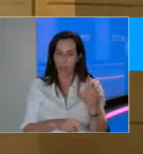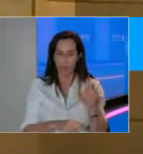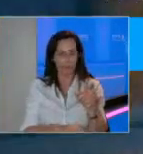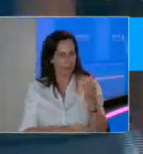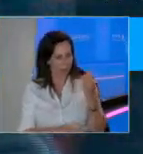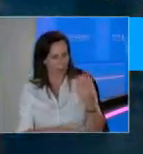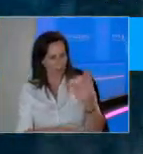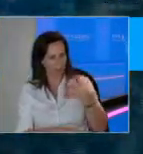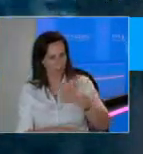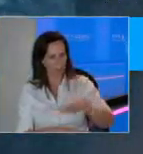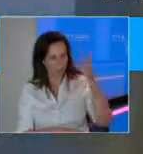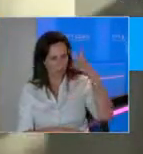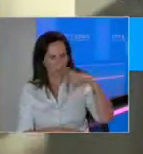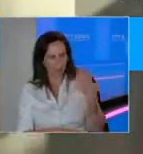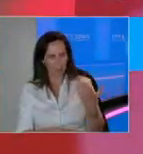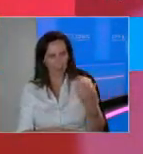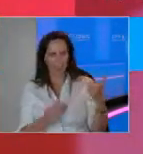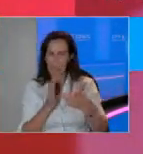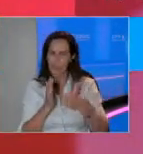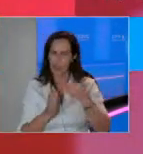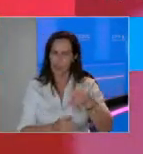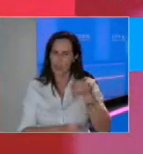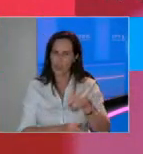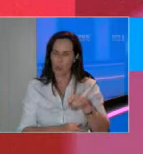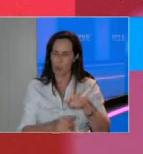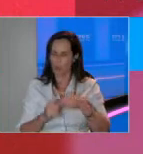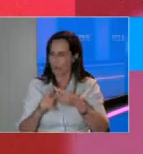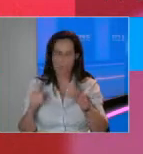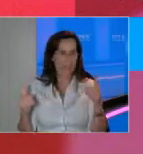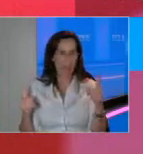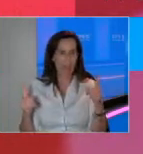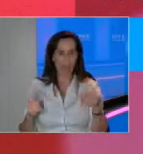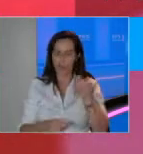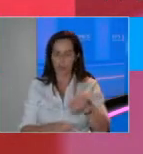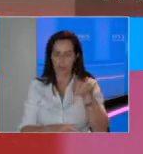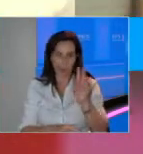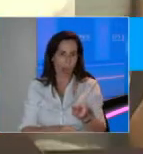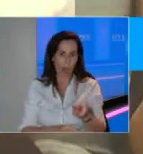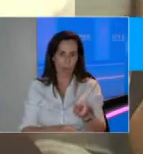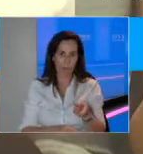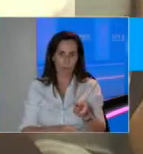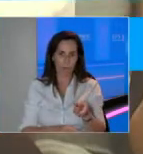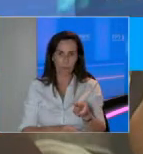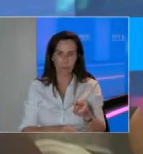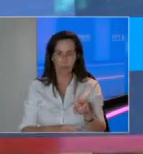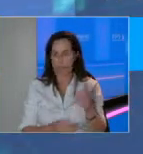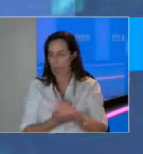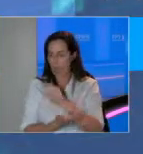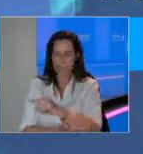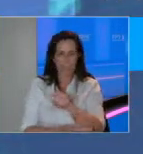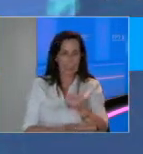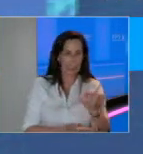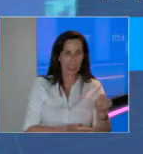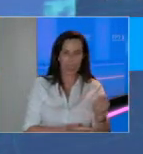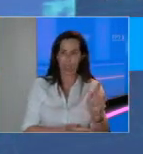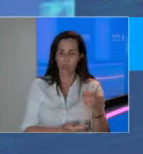איזושהי עבירה ראשונה, ואחר כך הוא עובר עבירה דומה. אני רוצה להבין, כיוון שיש כאן סקאלה, שהשופטים יכולים לשייט עליה, אז אולי